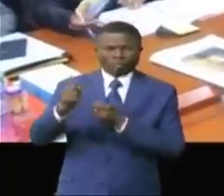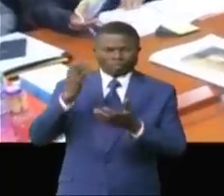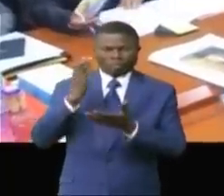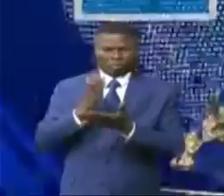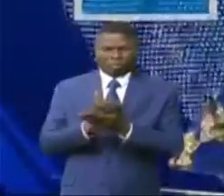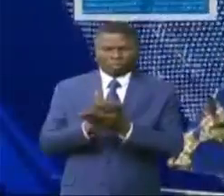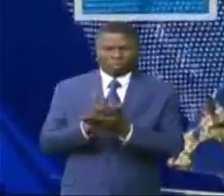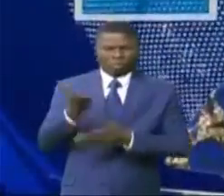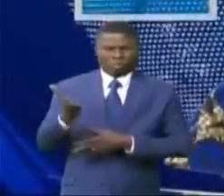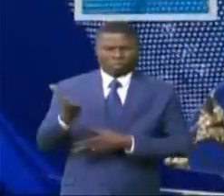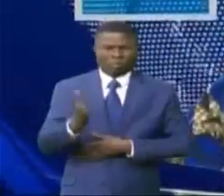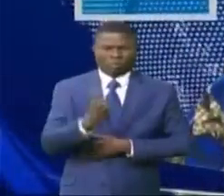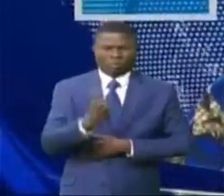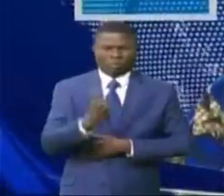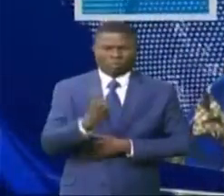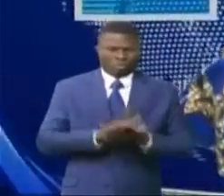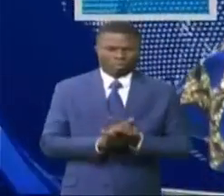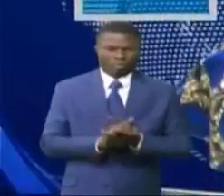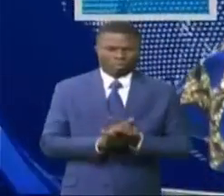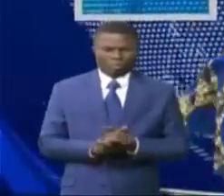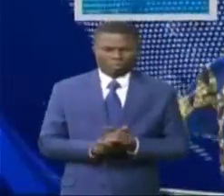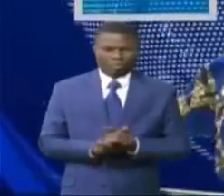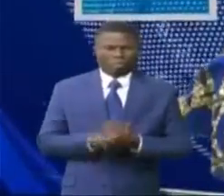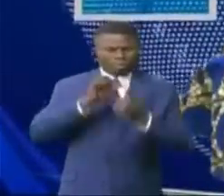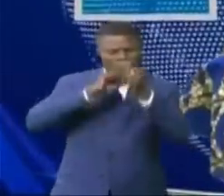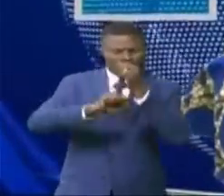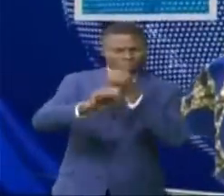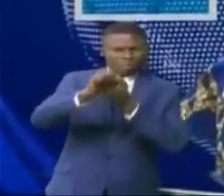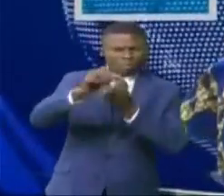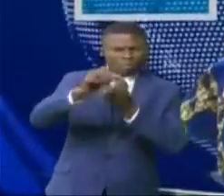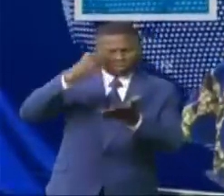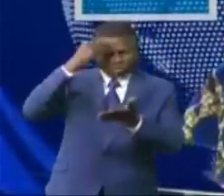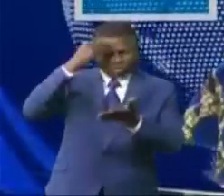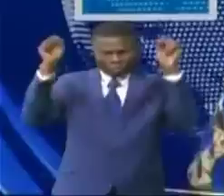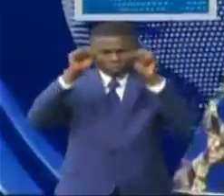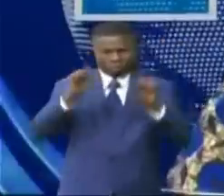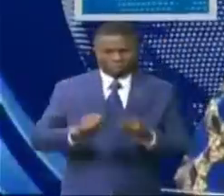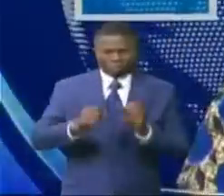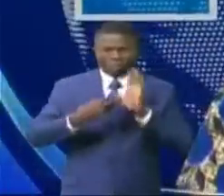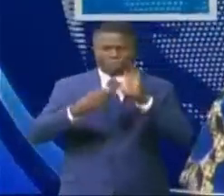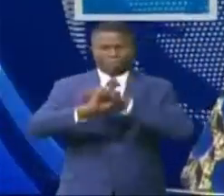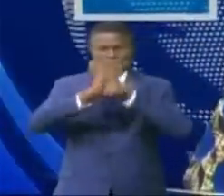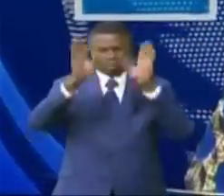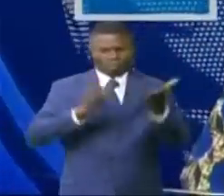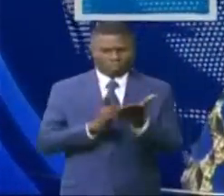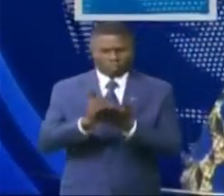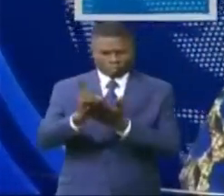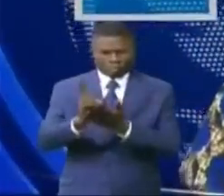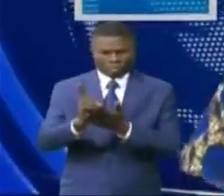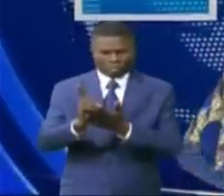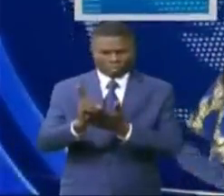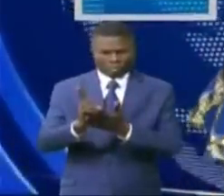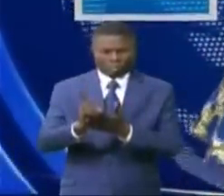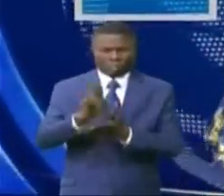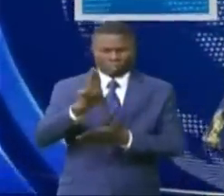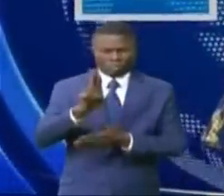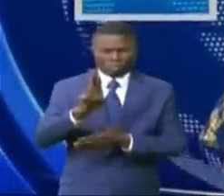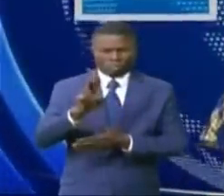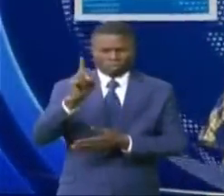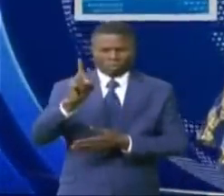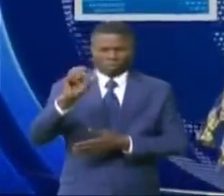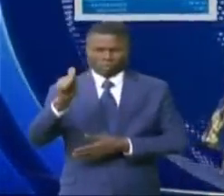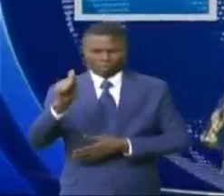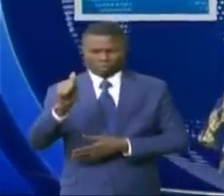fraude. Ils viennent d'être sensibilisés sur le système de traçabilité de droits d'accise STDA. En sigle,